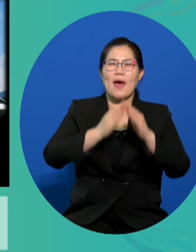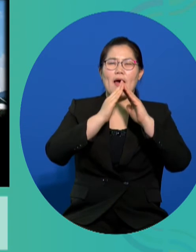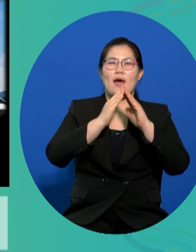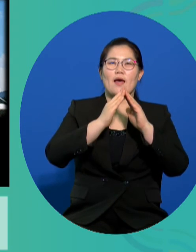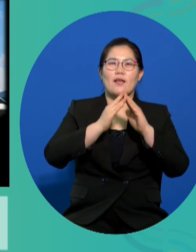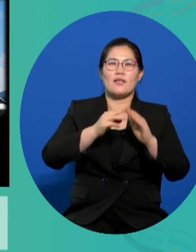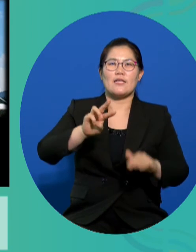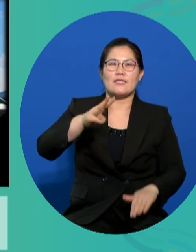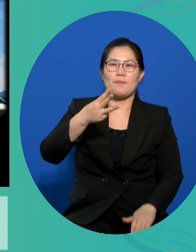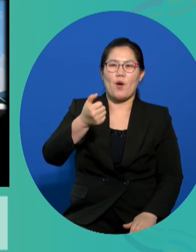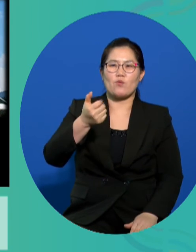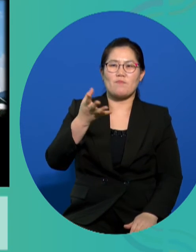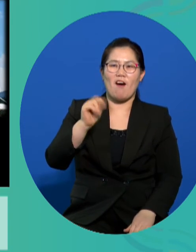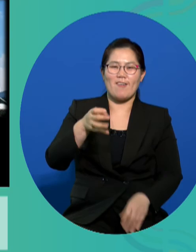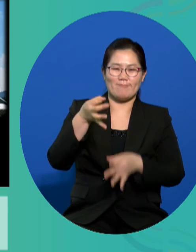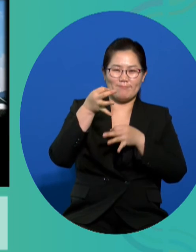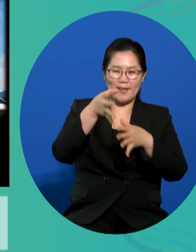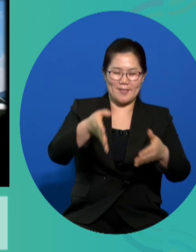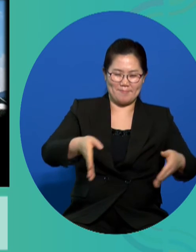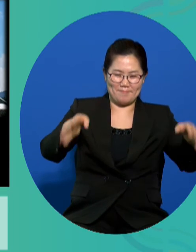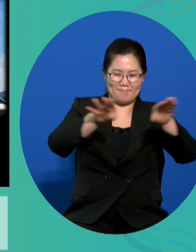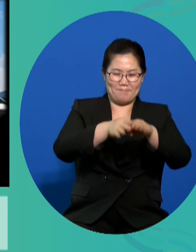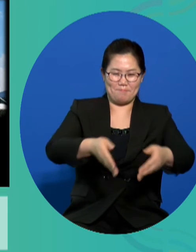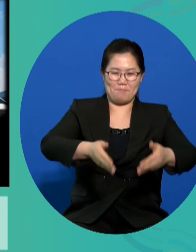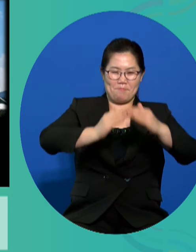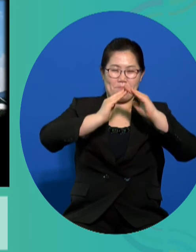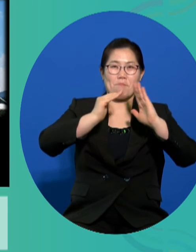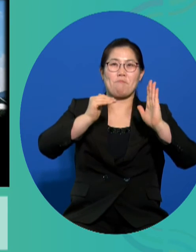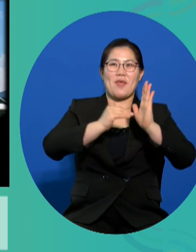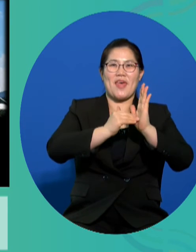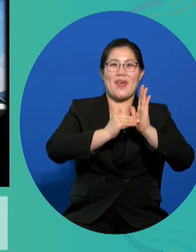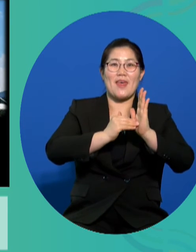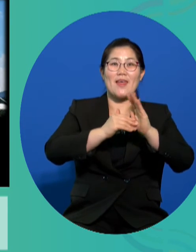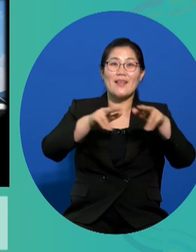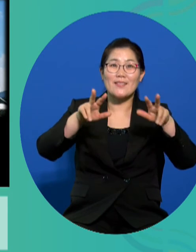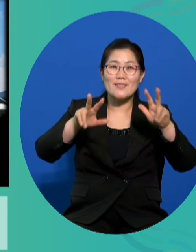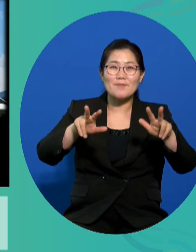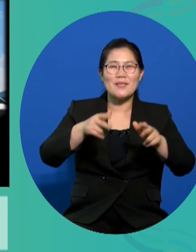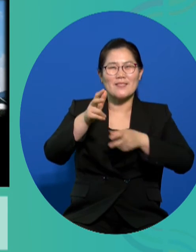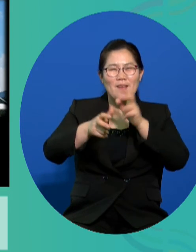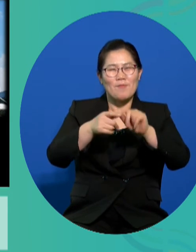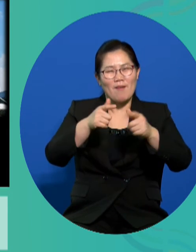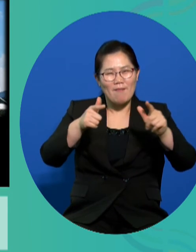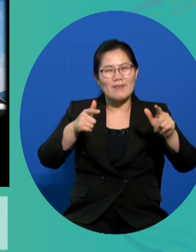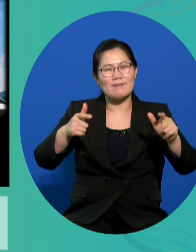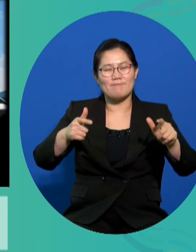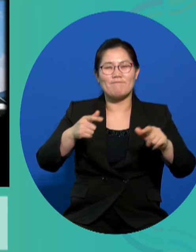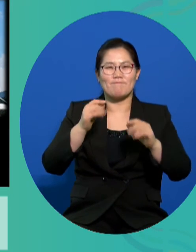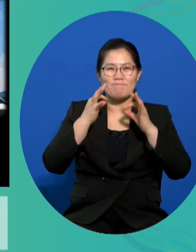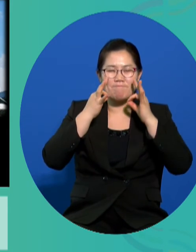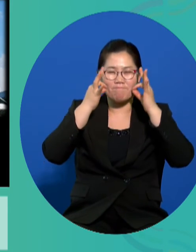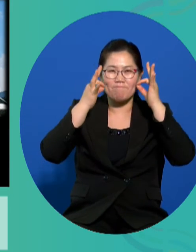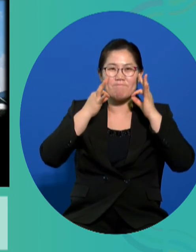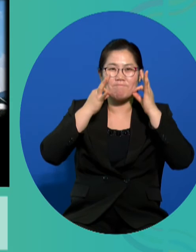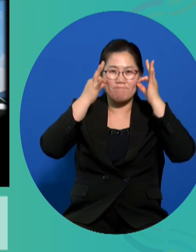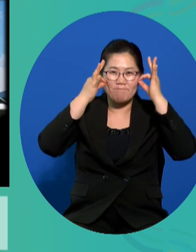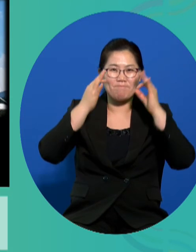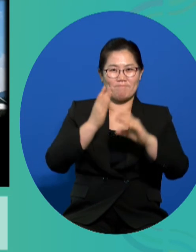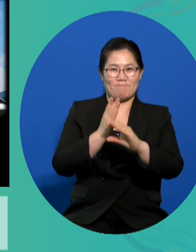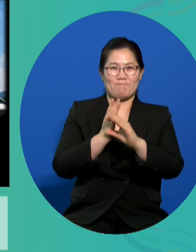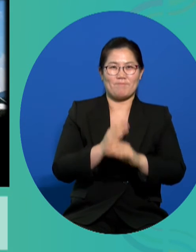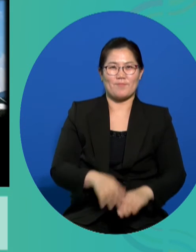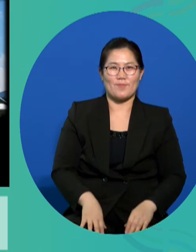원의 자본금으로 출범을 했습니다. 지금 많은 유산 사업을 지금 하려고 노력을 하고 있고요. 그 내용들이 이제 뭐